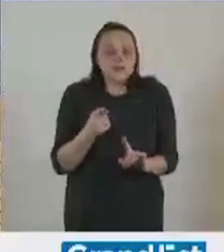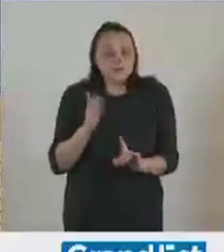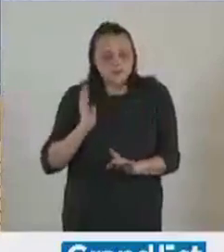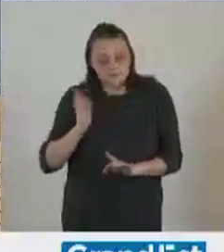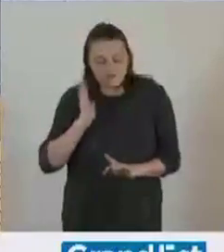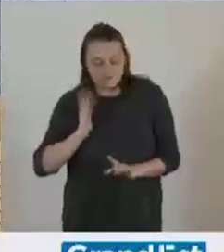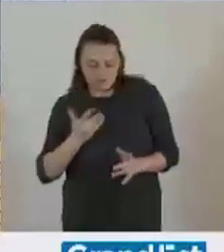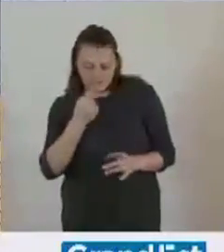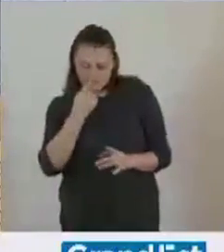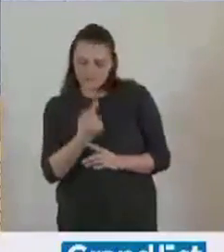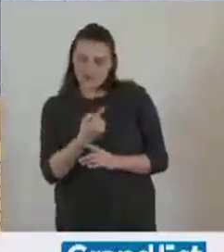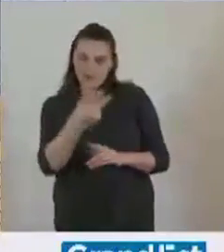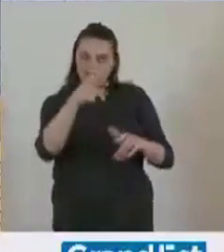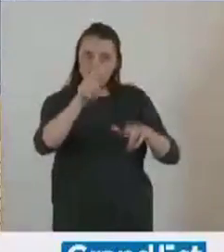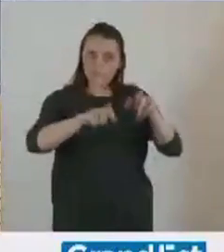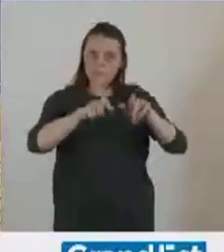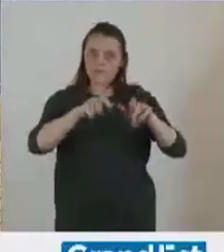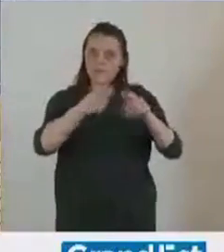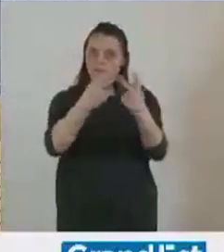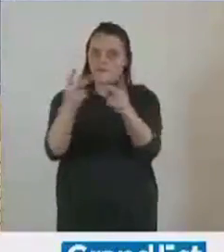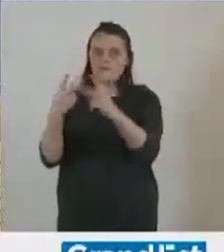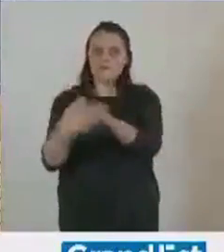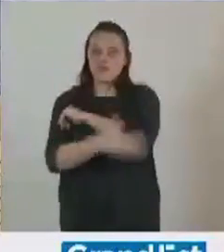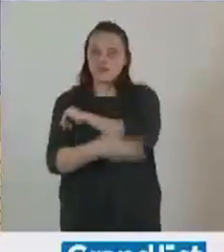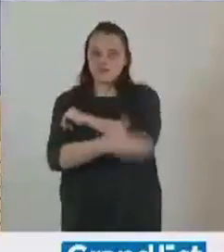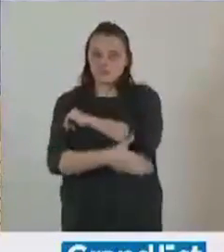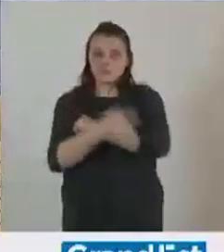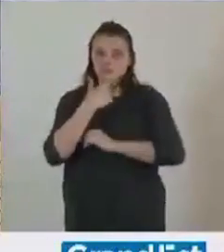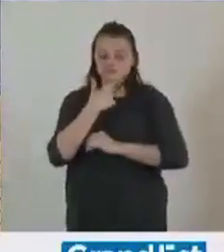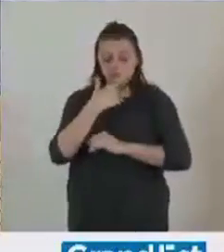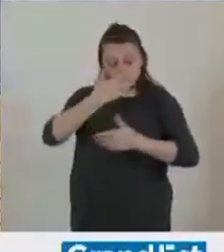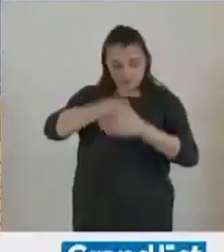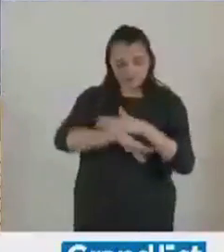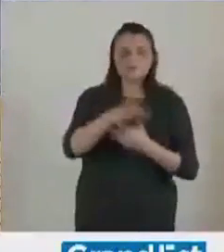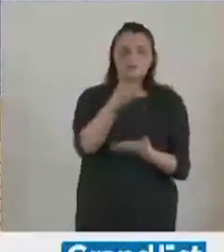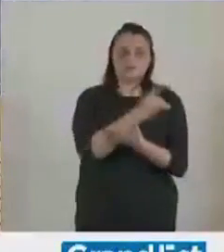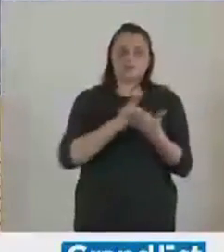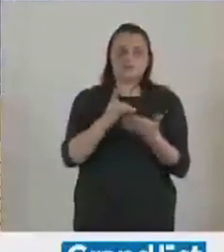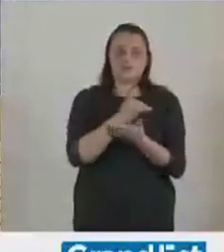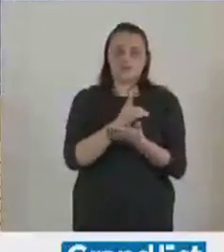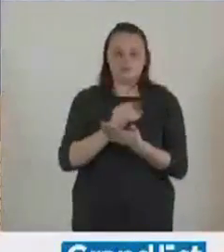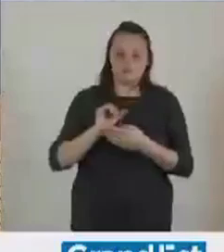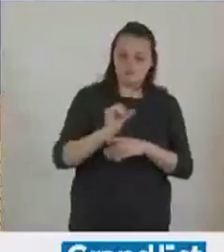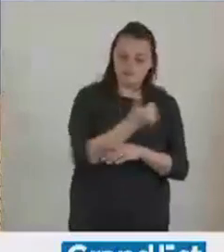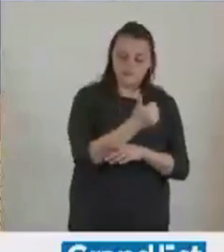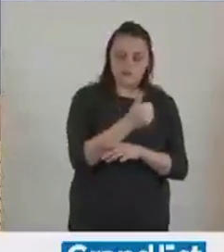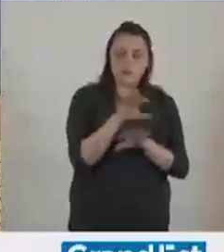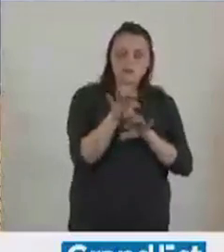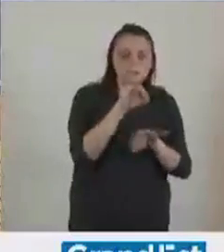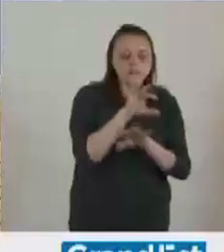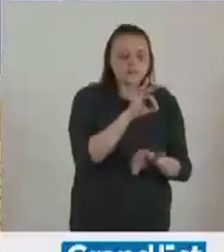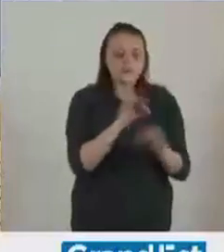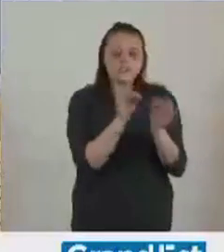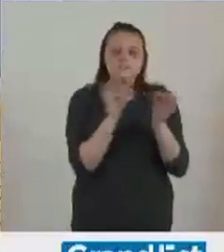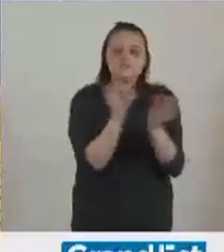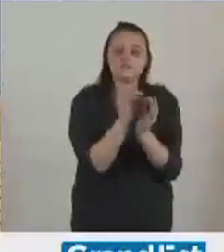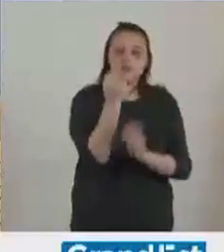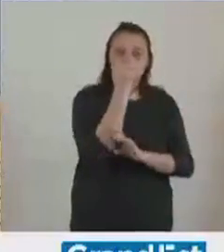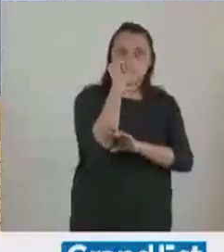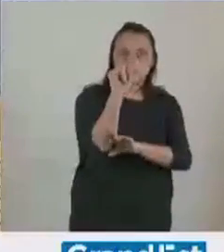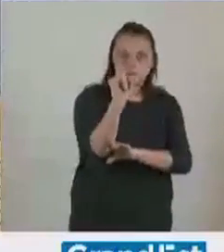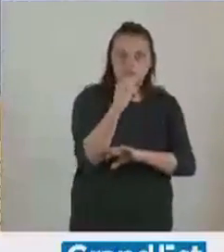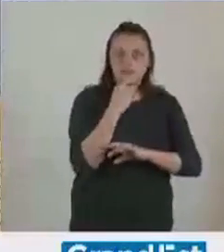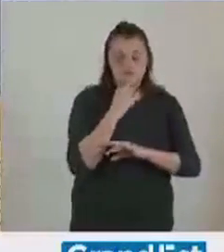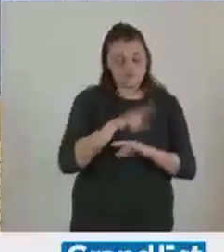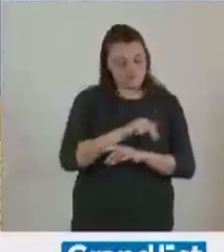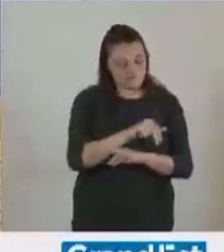rurales, en 2020, toutes les zones prioritaires définies par chaque département seront raccordées Et ce déploiement de la fibre optique se poursuivra